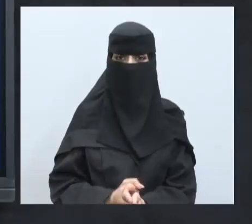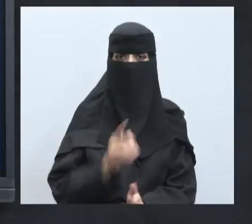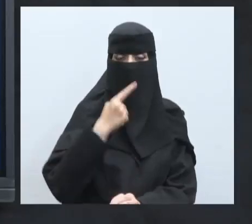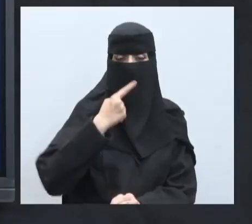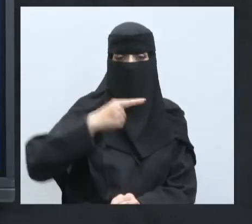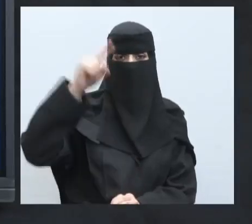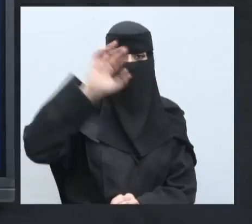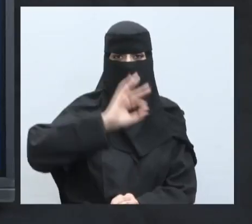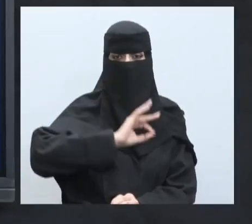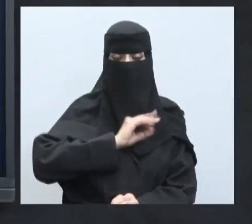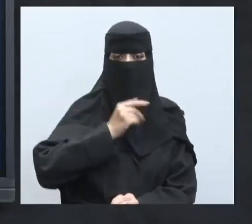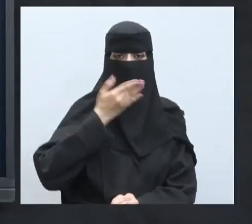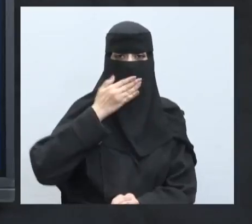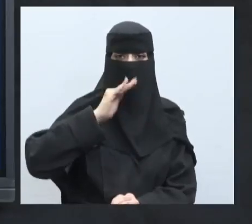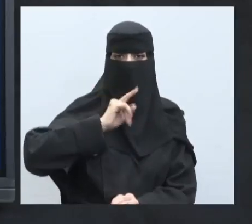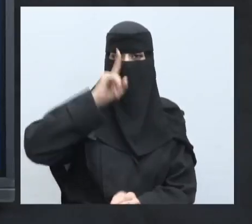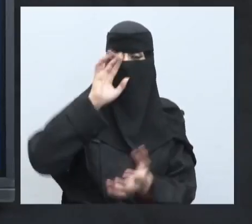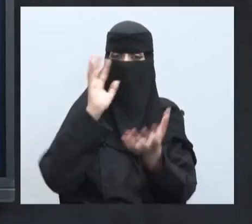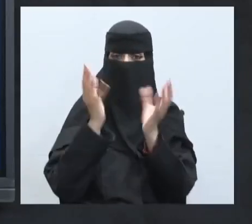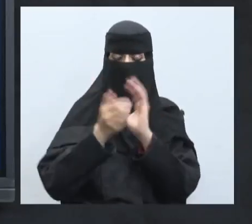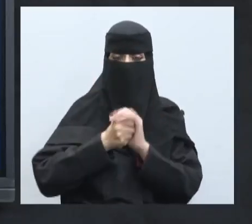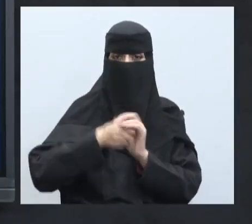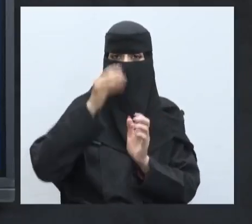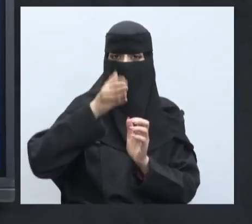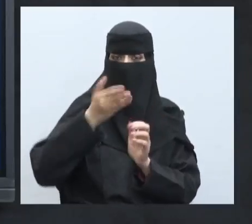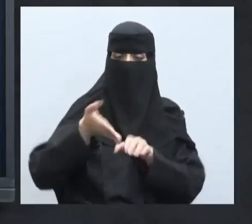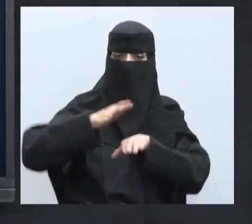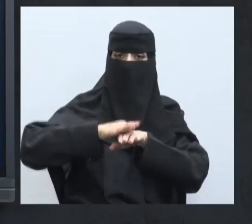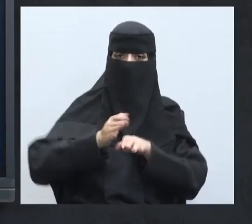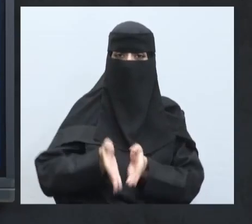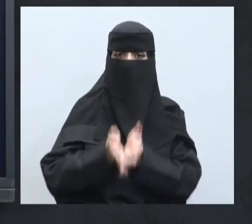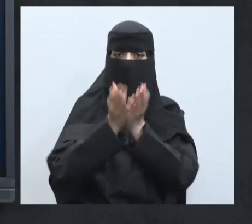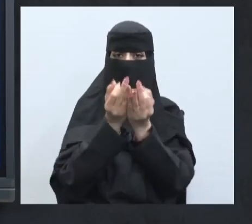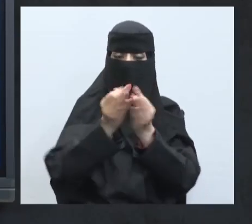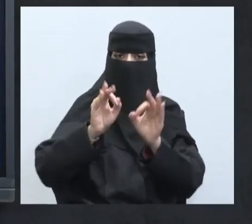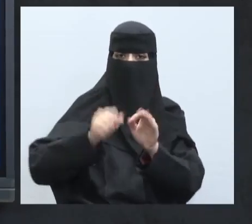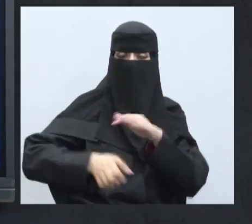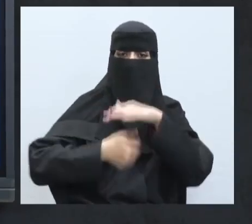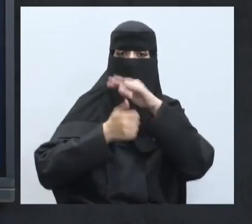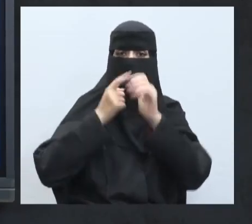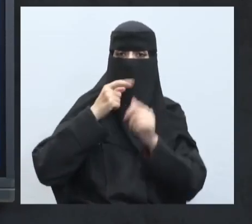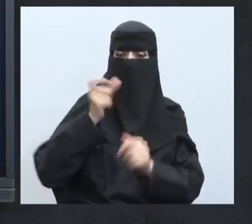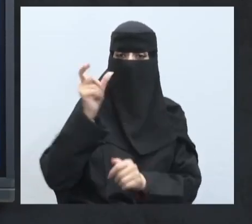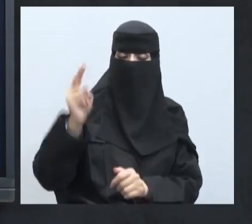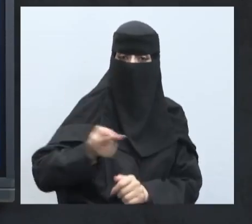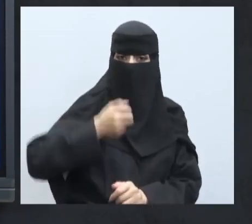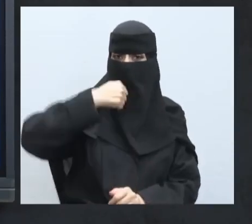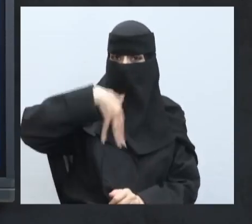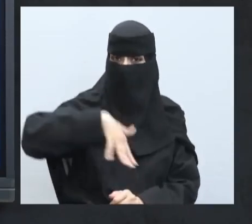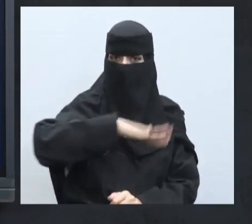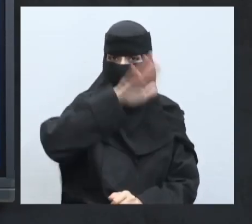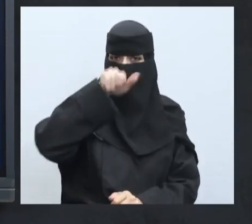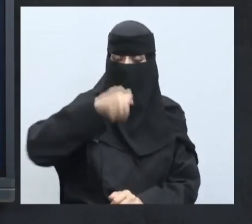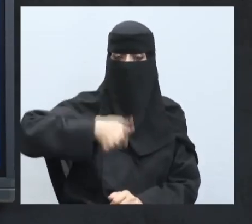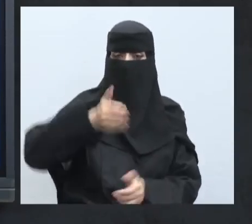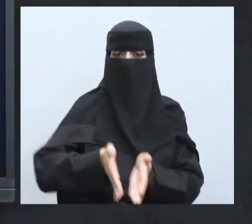بسم الله الرحمن الرحيم الحمد لله رب العالمين والصلاه والسلام على سيدنا ونبينا محمد عليه افضل الصلاتي